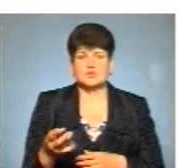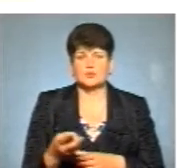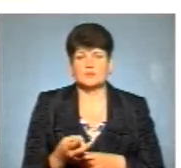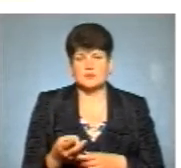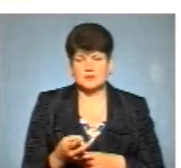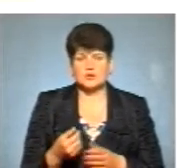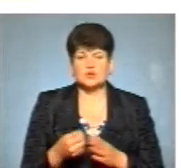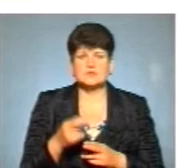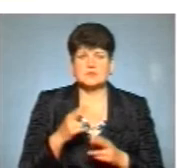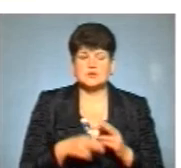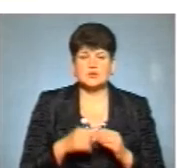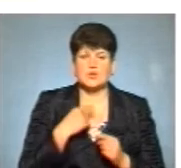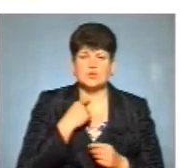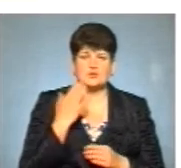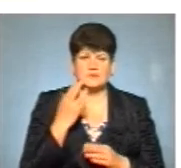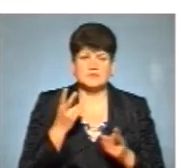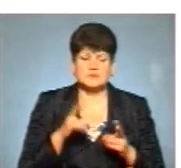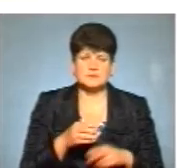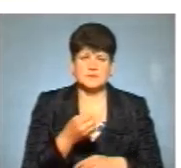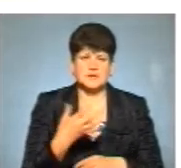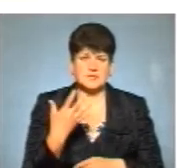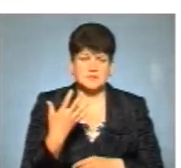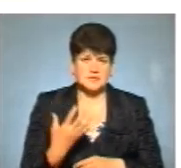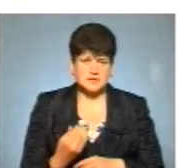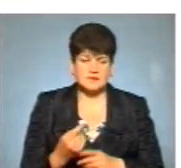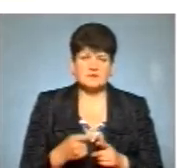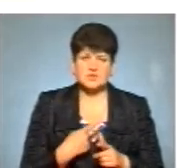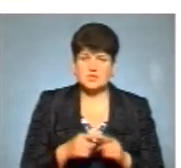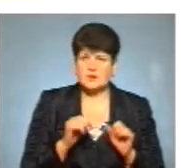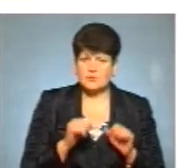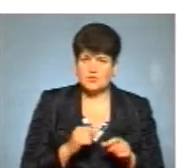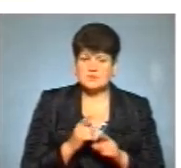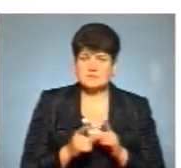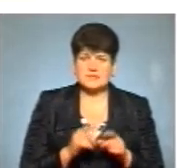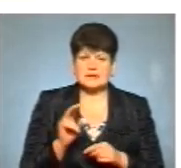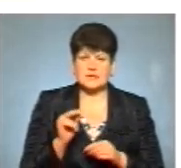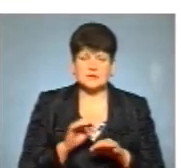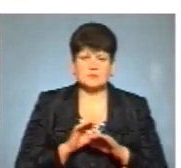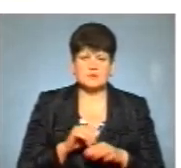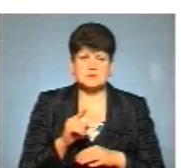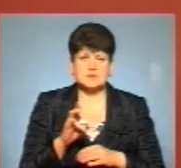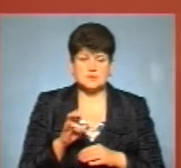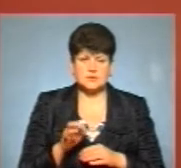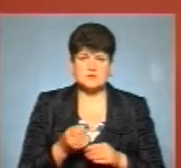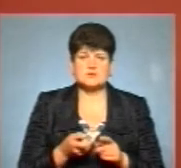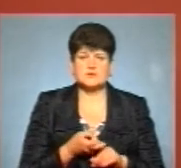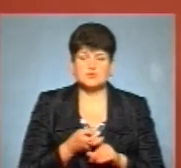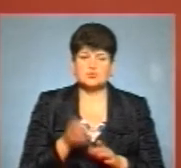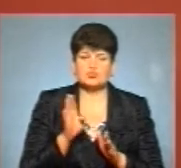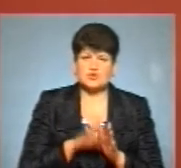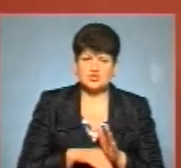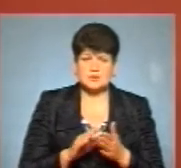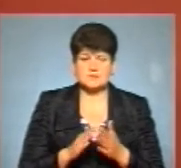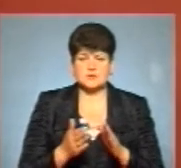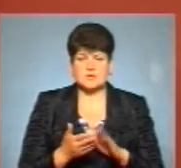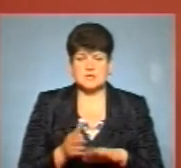До завершення голосування залишилося 15 днів. Чи можуть змінитися дати проведення ЗНО у зв'язку з погіршенням ситуації